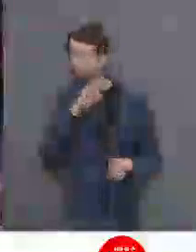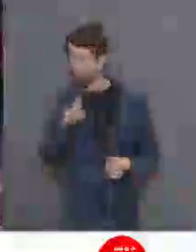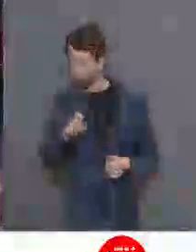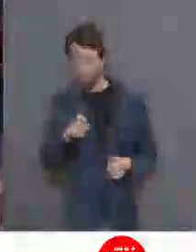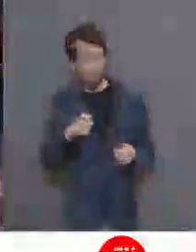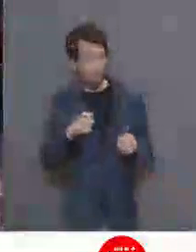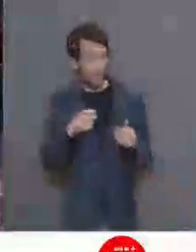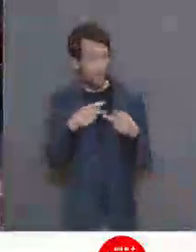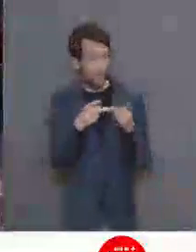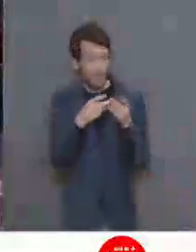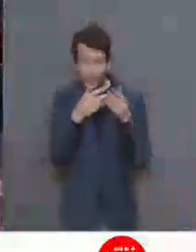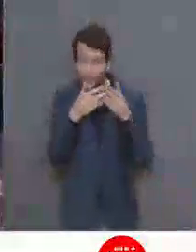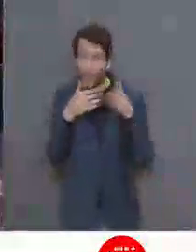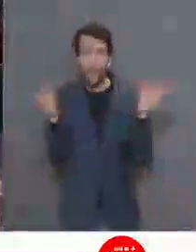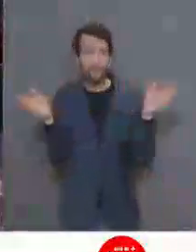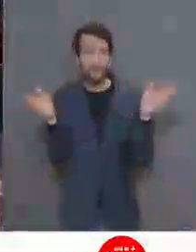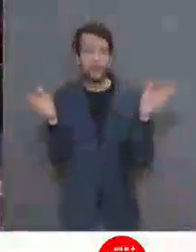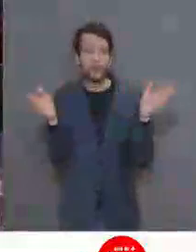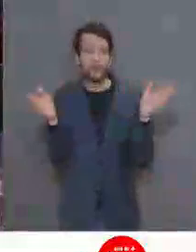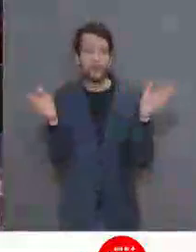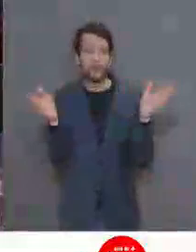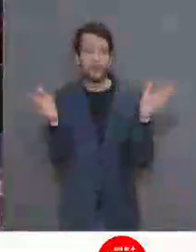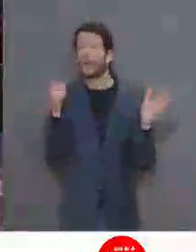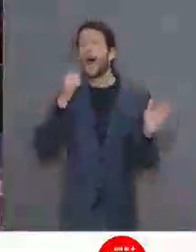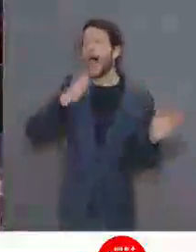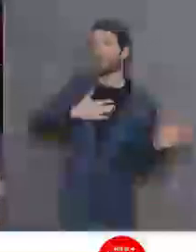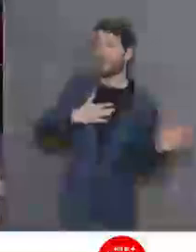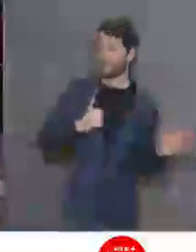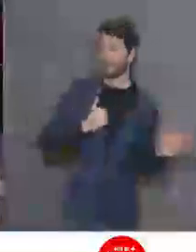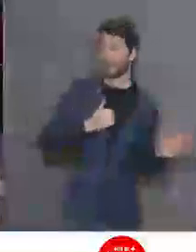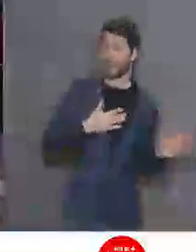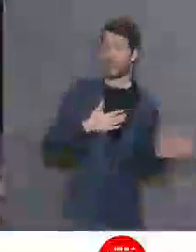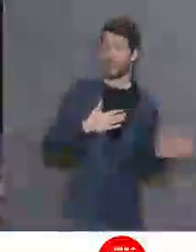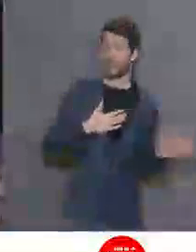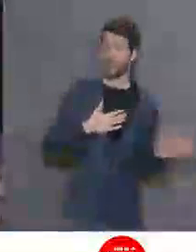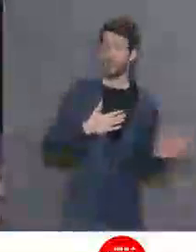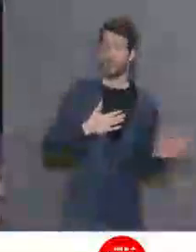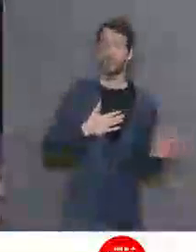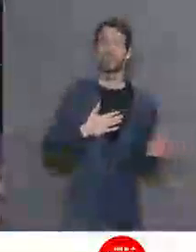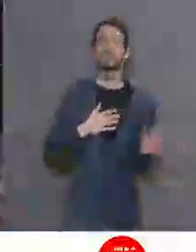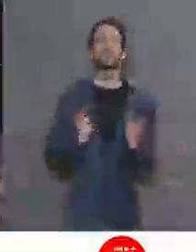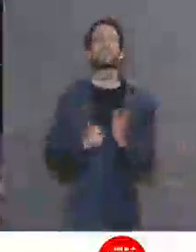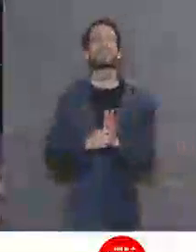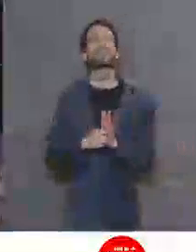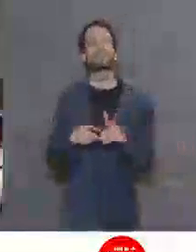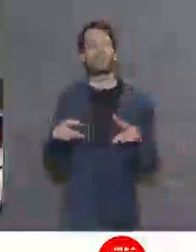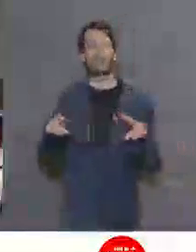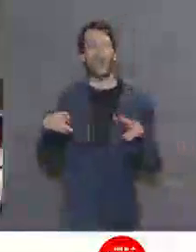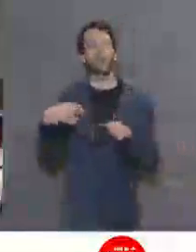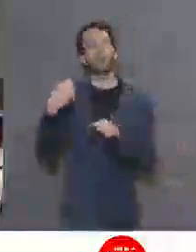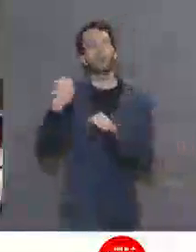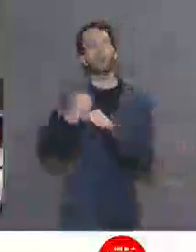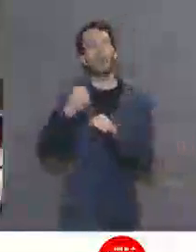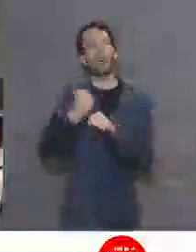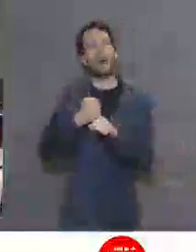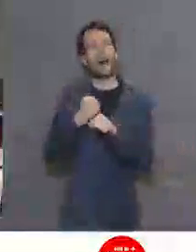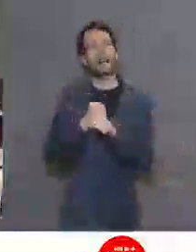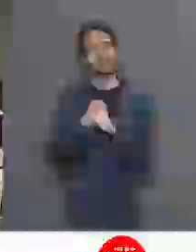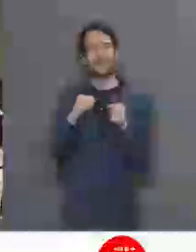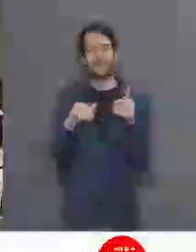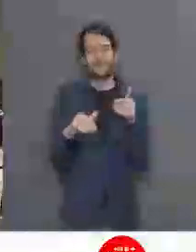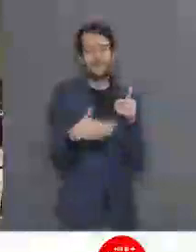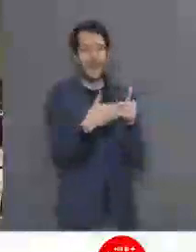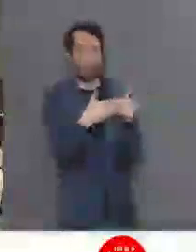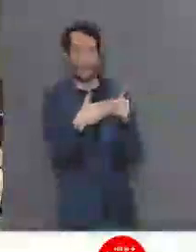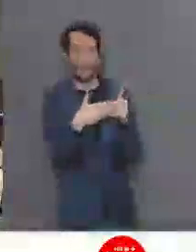au public ou, et je vous donne ma position personnelle, le fait d'être dans des séances de travail plutôt fermées